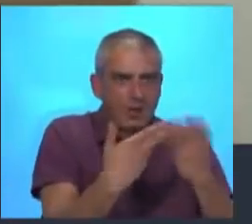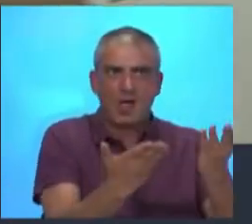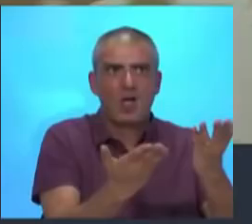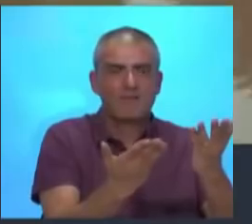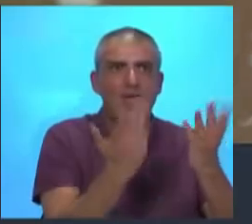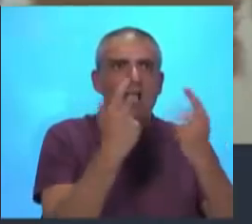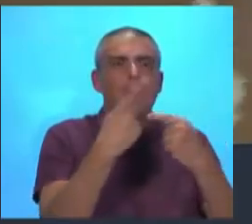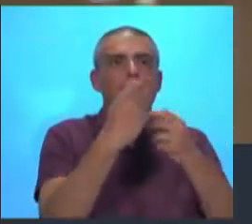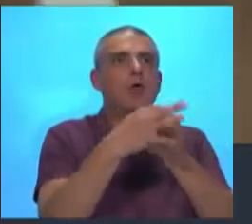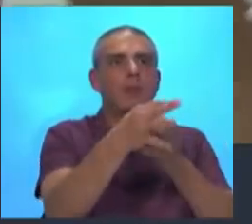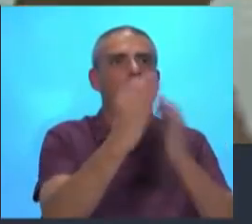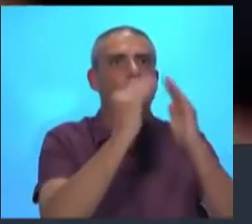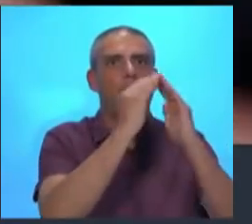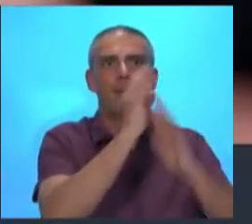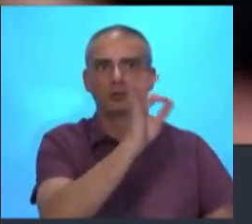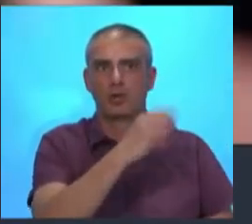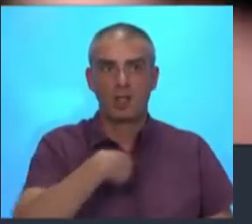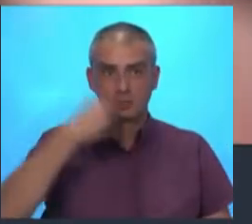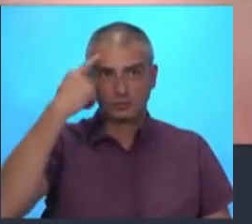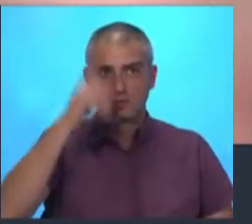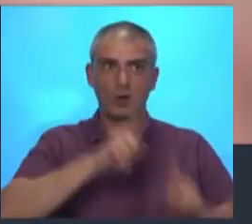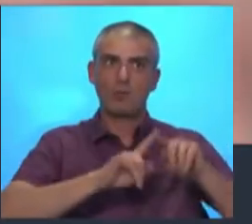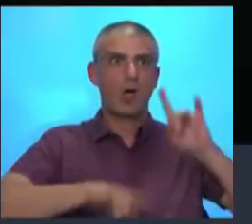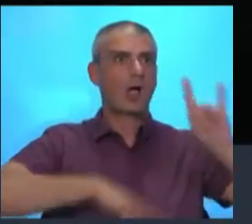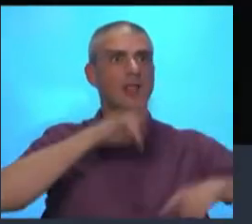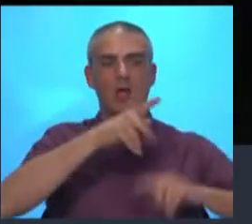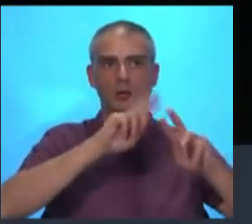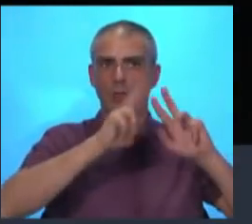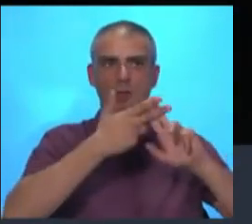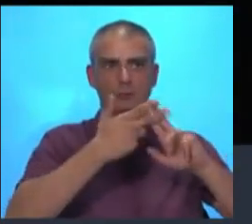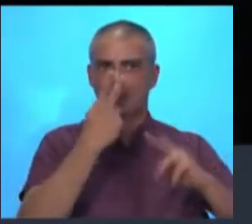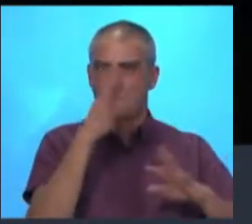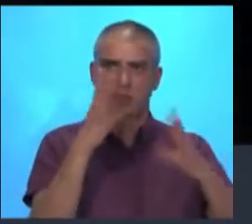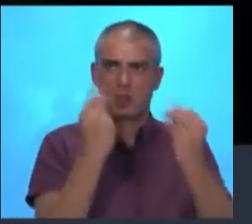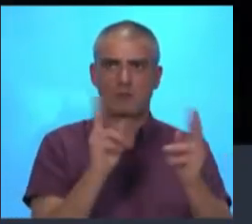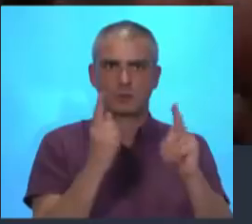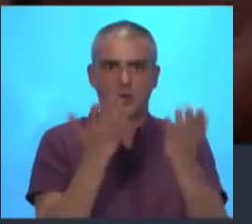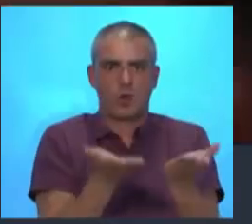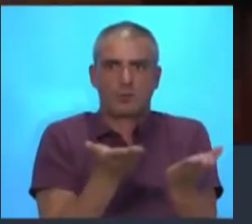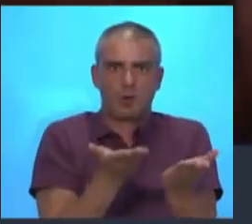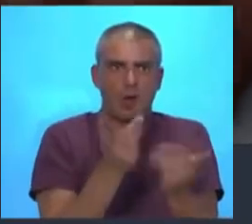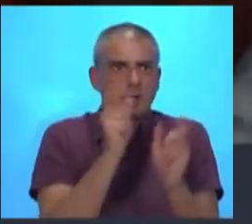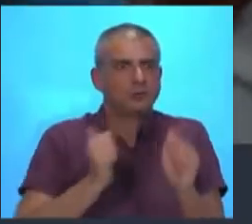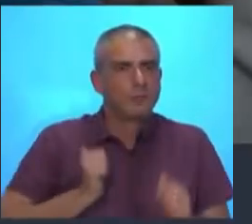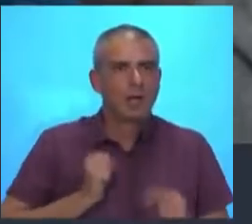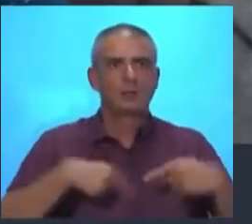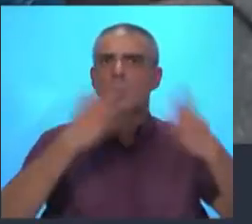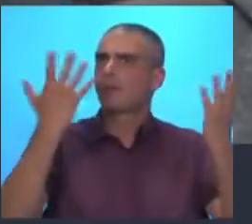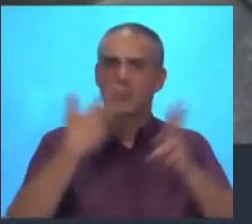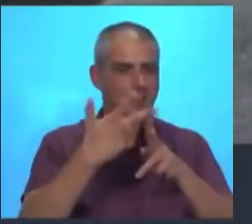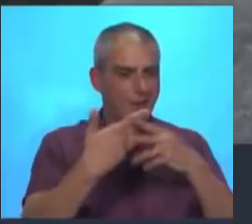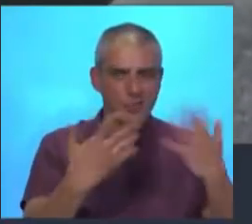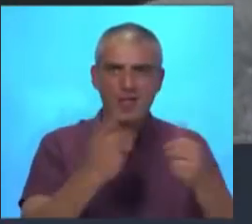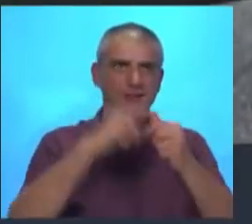כמה מאות מטרים מהבית. אני חושבת שגן חיות במדינת עולם שלישי, נראה יותר טוב ממה שקורה פה. אנשים מחכים פה ימים, אין כאן ניקיון,